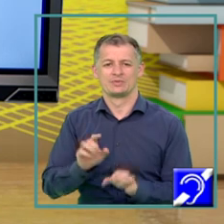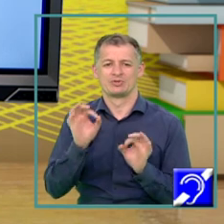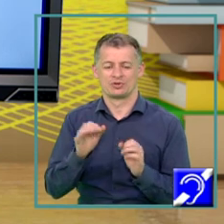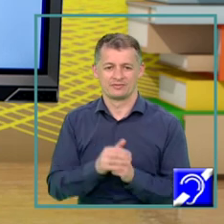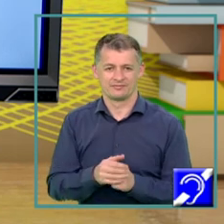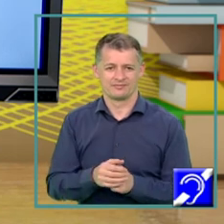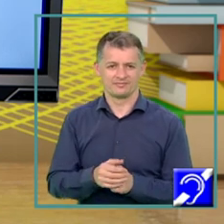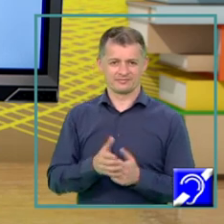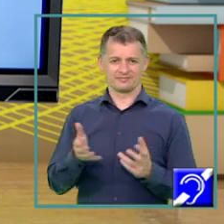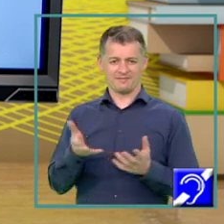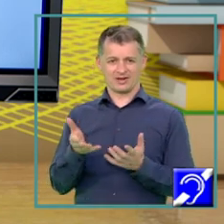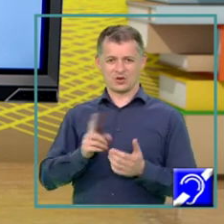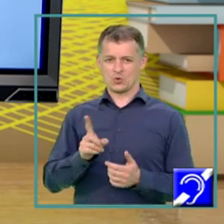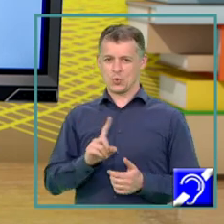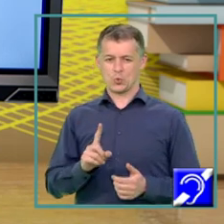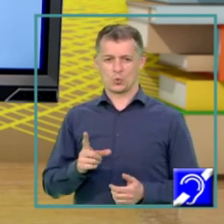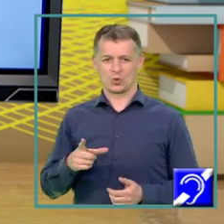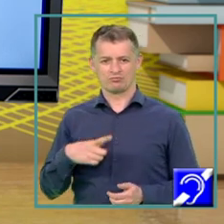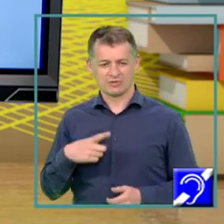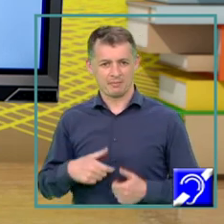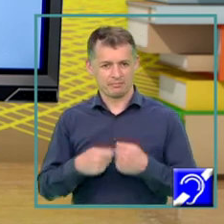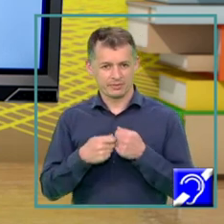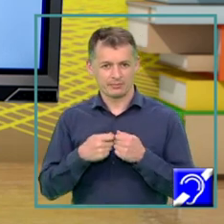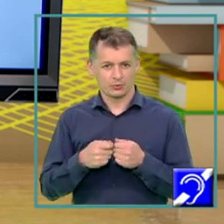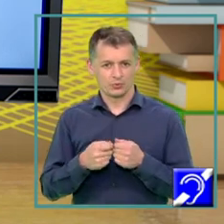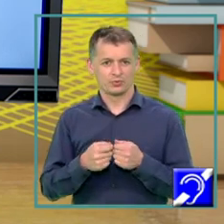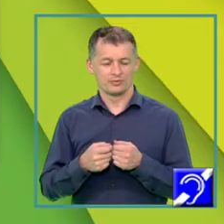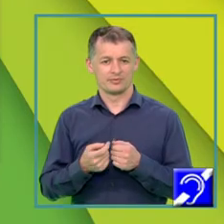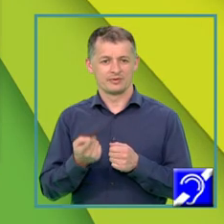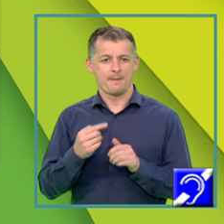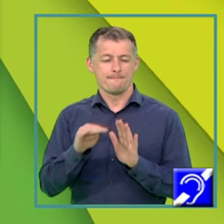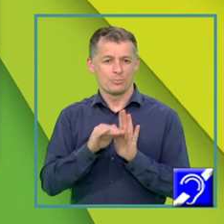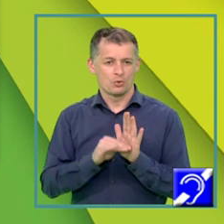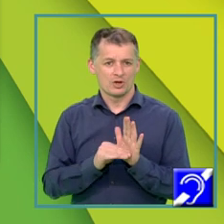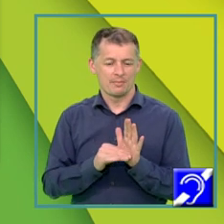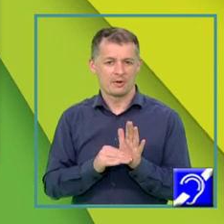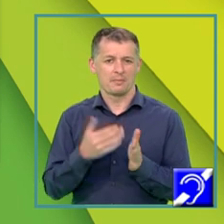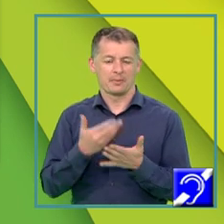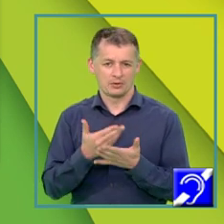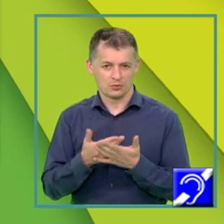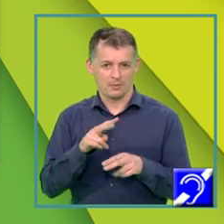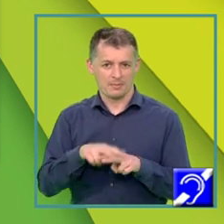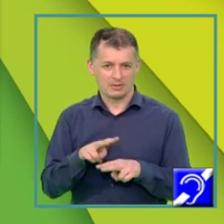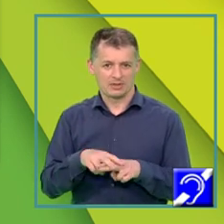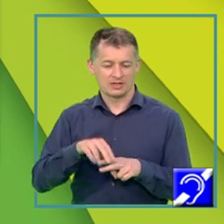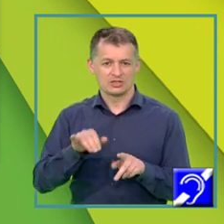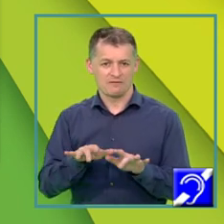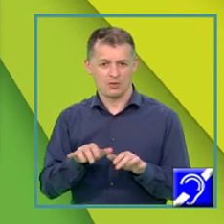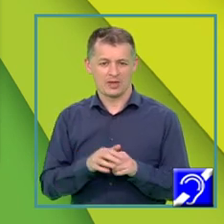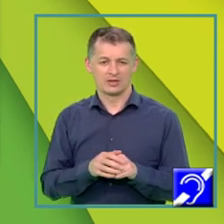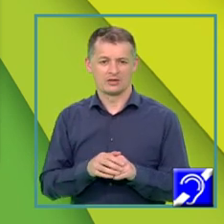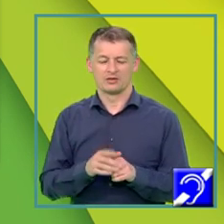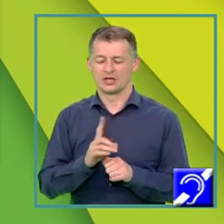care însă nu face parte din programa specializării matematică informatică și prin urmare nici în programa de bacalaureat